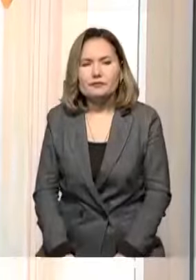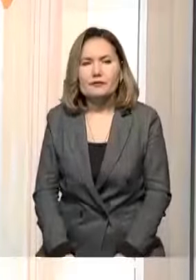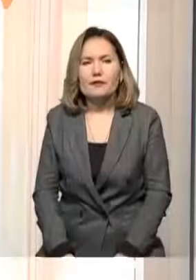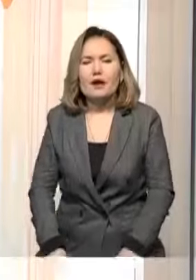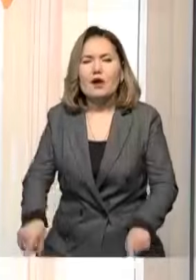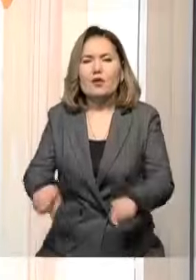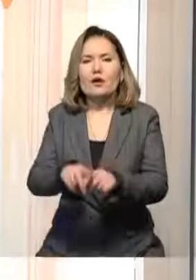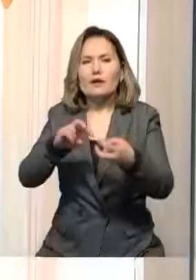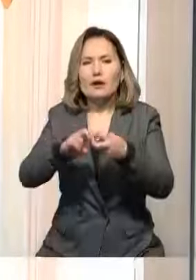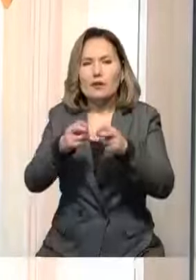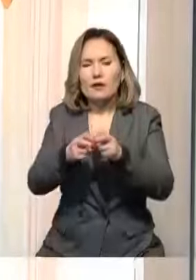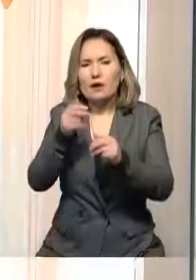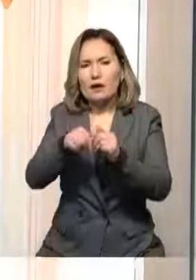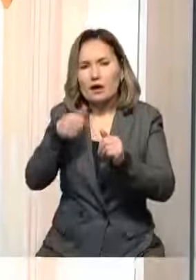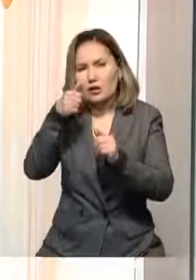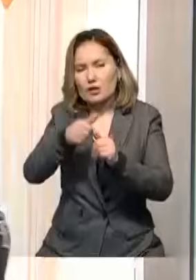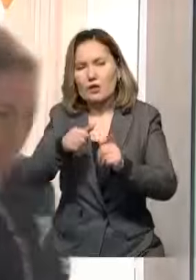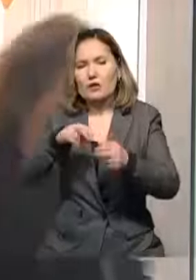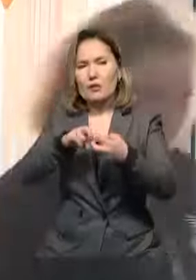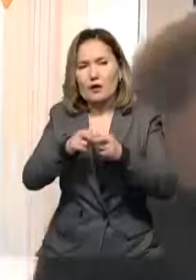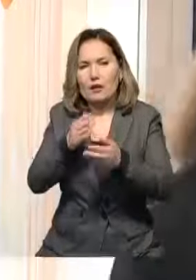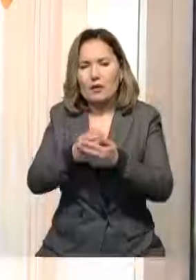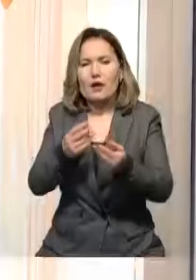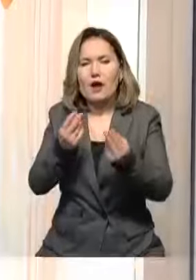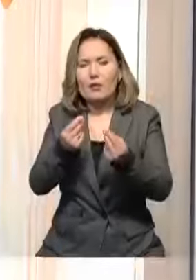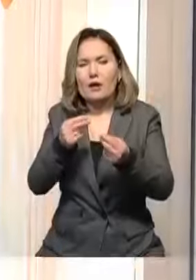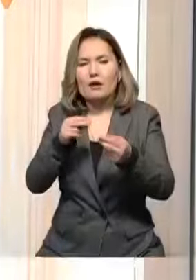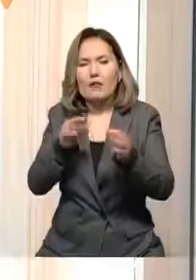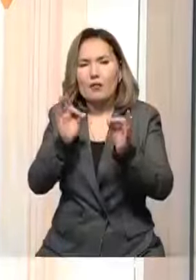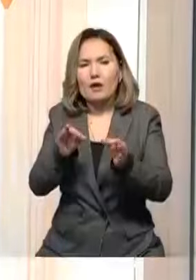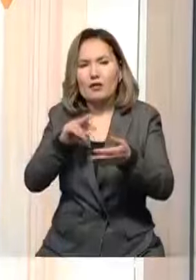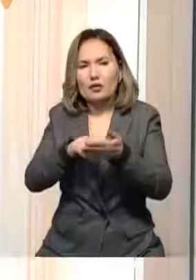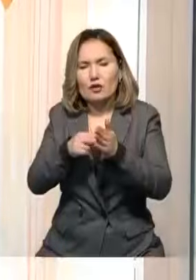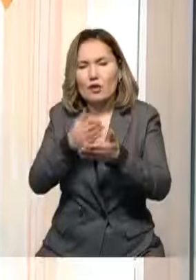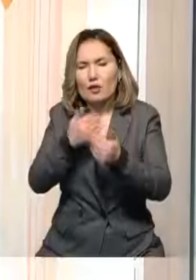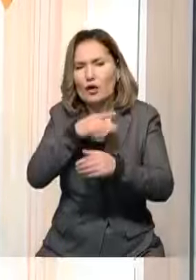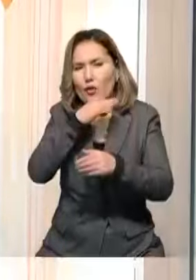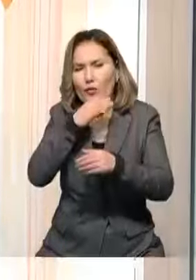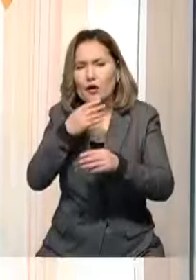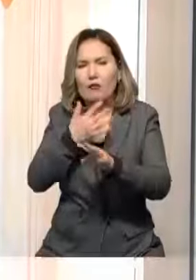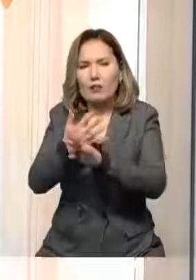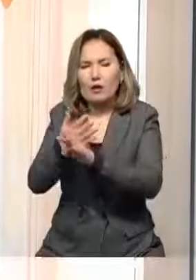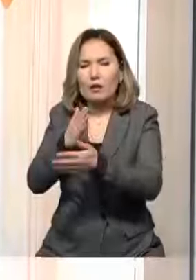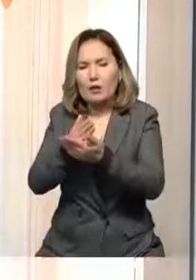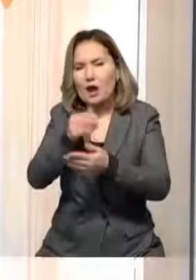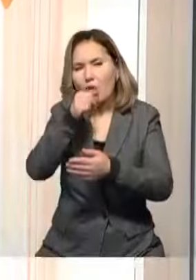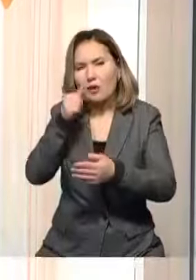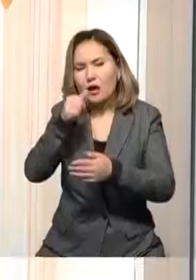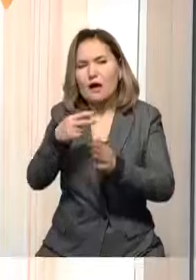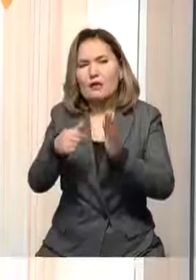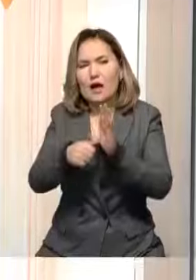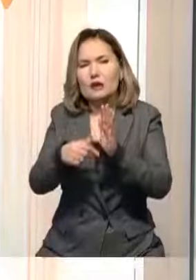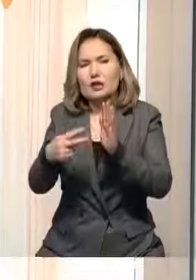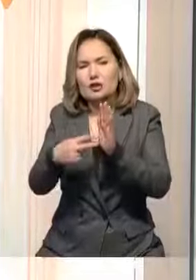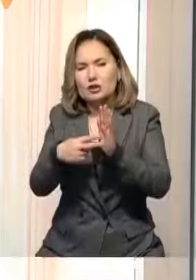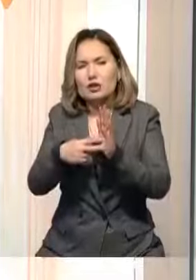Мұндай мәселе жыл сайын барлық ауруханада қайталанып отыр. Бюджет қаражатын дұрыс жоспарламағаннан кейін осындай келеңсіздік болады. Өткен жылы біз 6-7 аудан бойынша